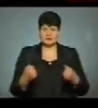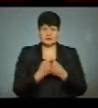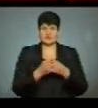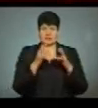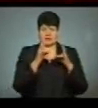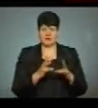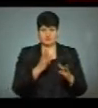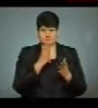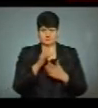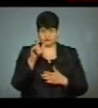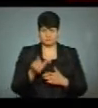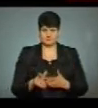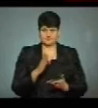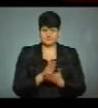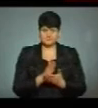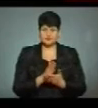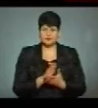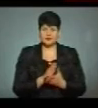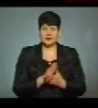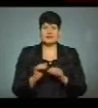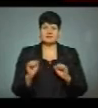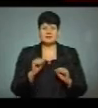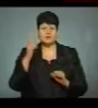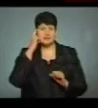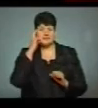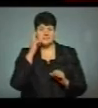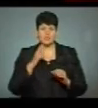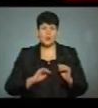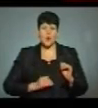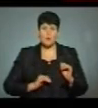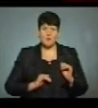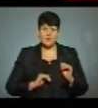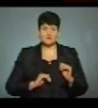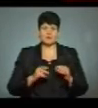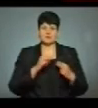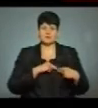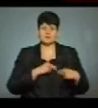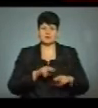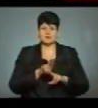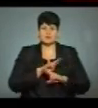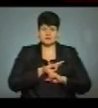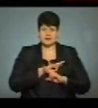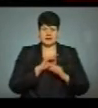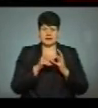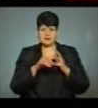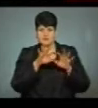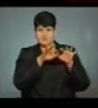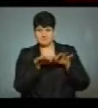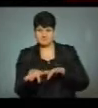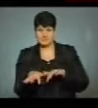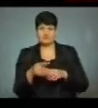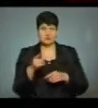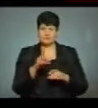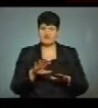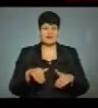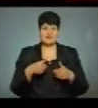травмами. Керівництво київської компанії, працівників якої засипало ґрунтом під час прокладання водопроводу в Тернополі, не